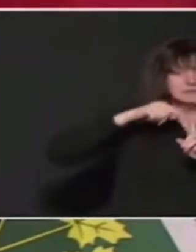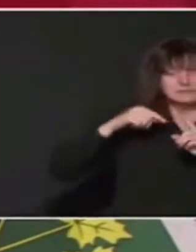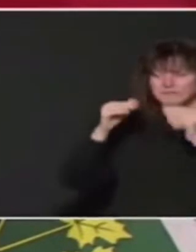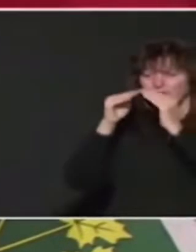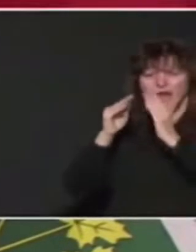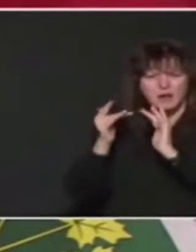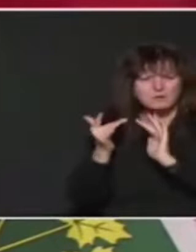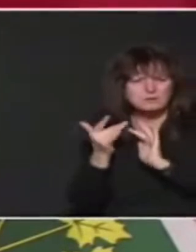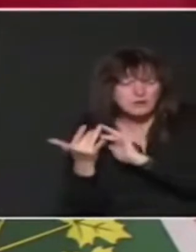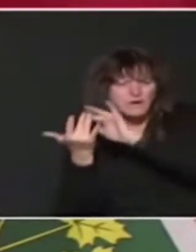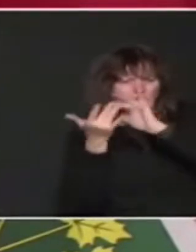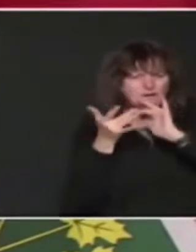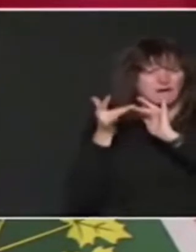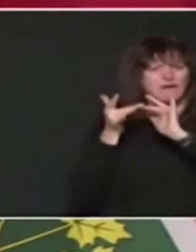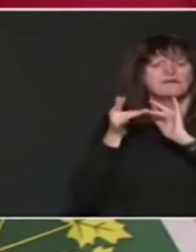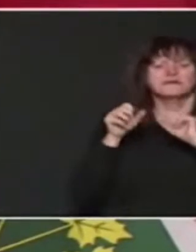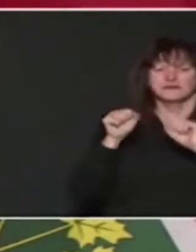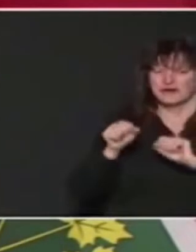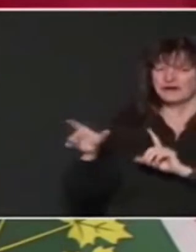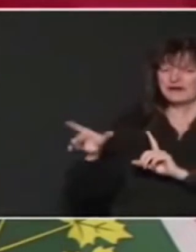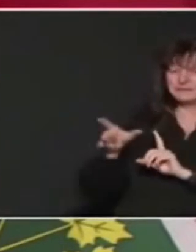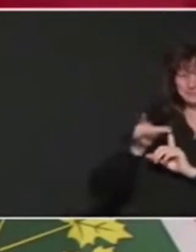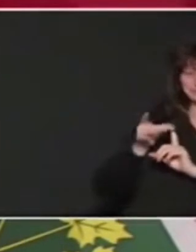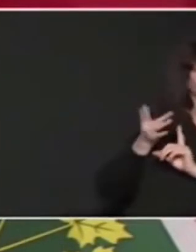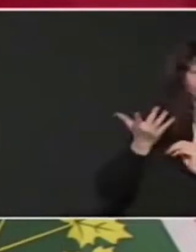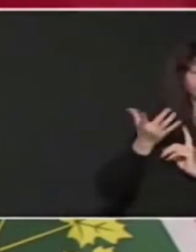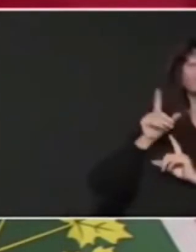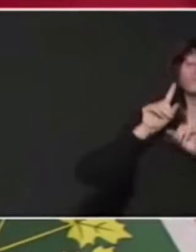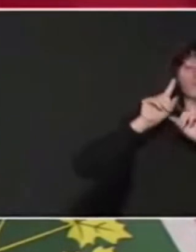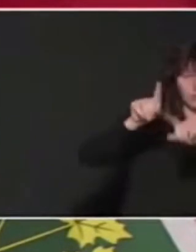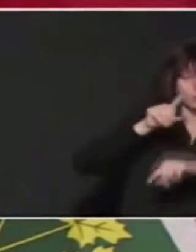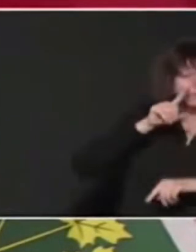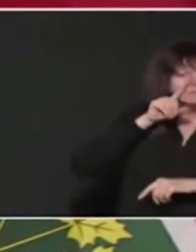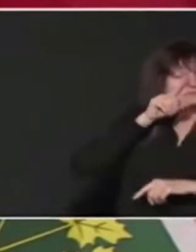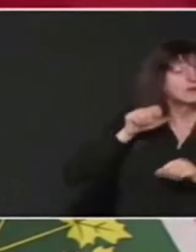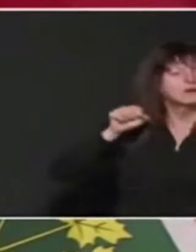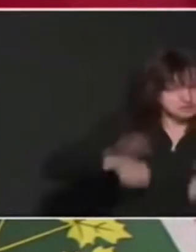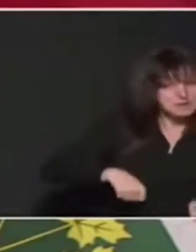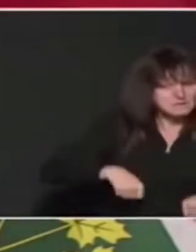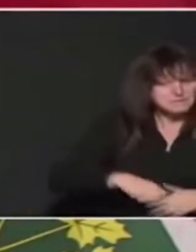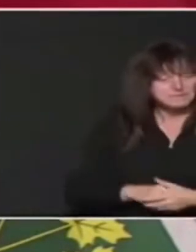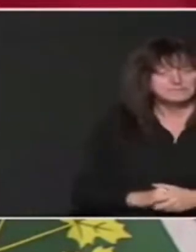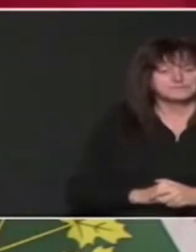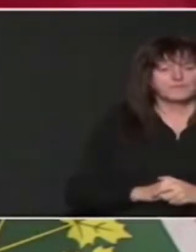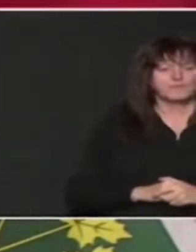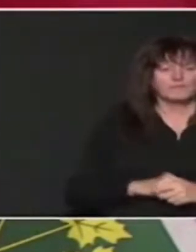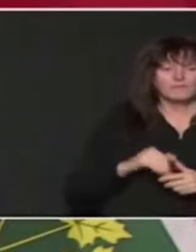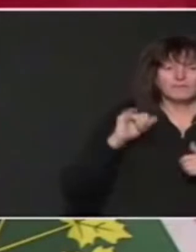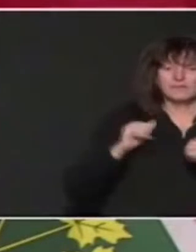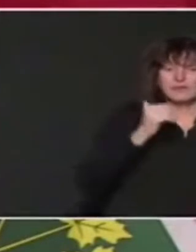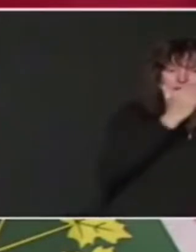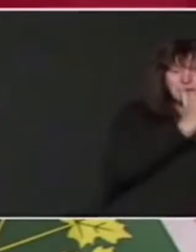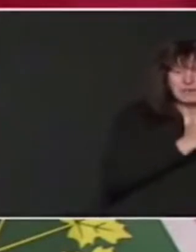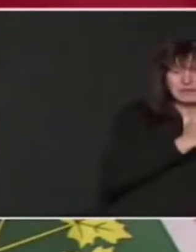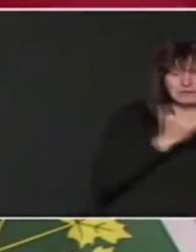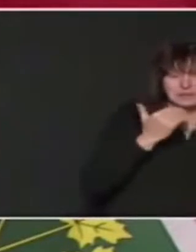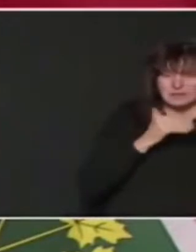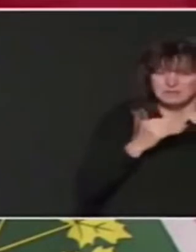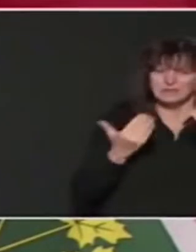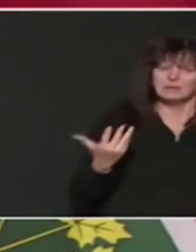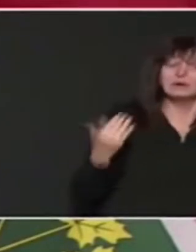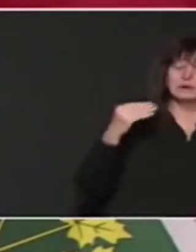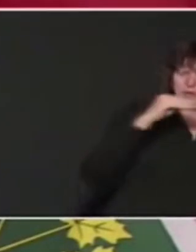testing. This list of travel locations may be updated as we learn more about the new variant and risk